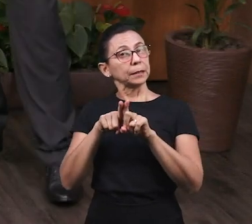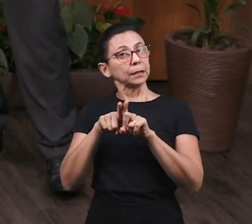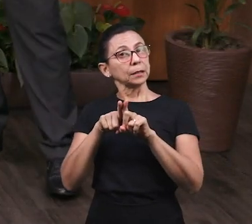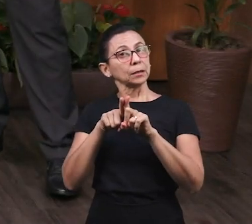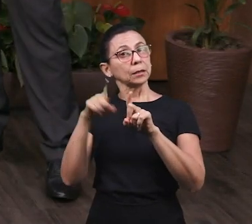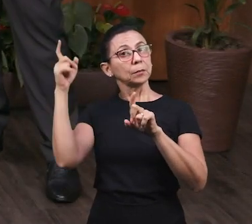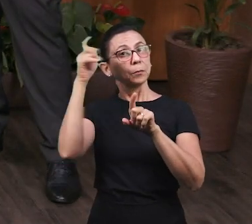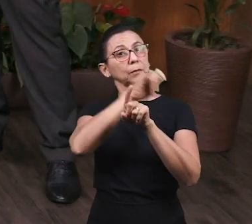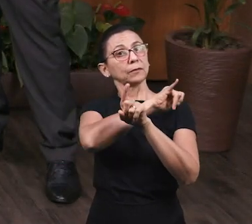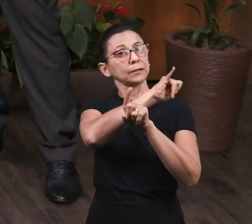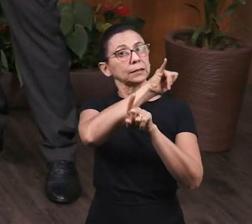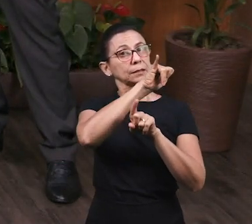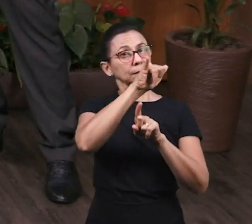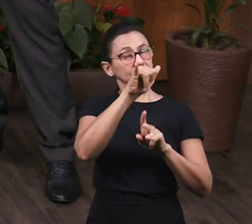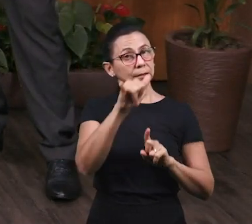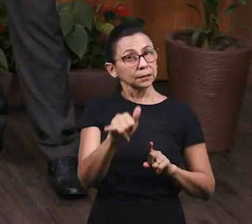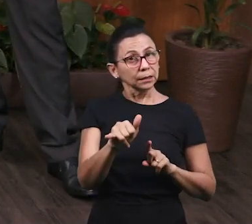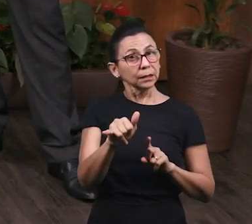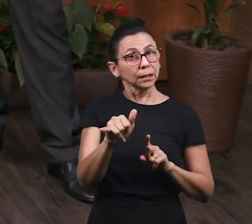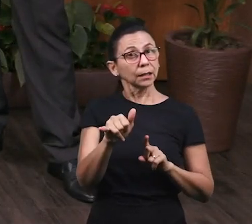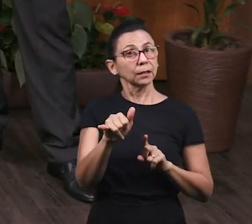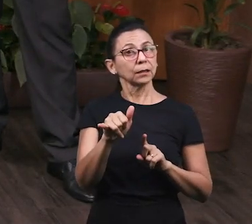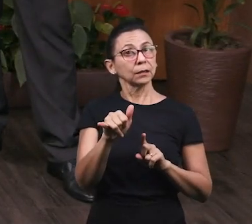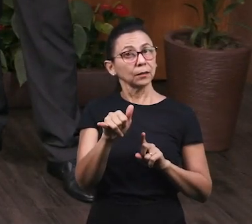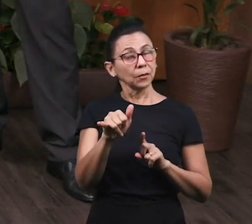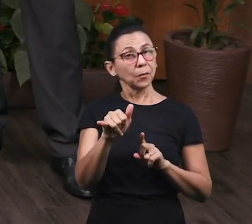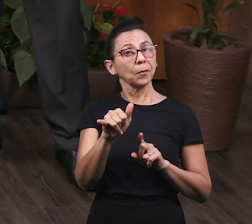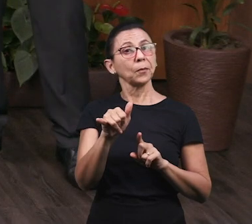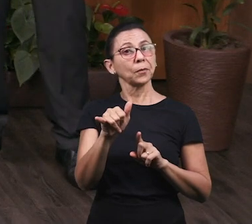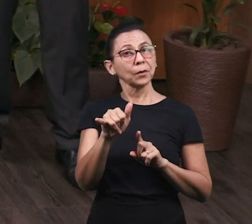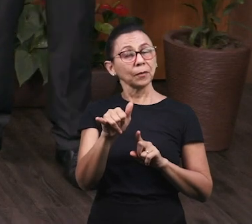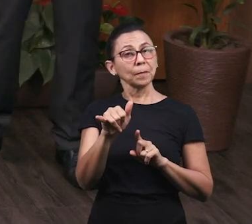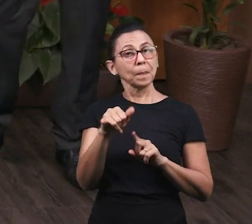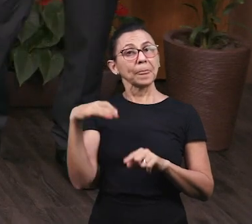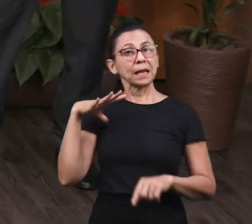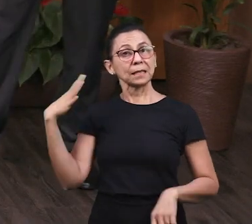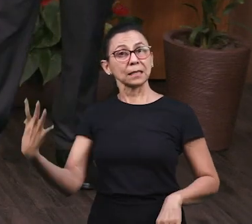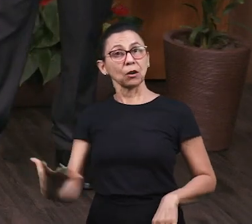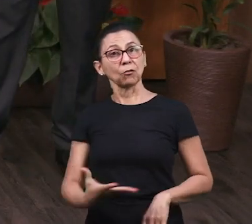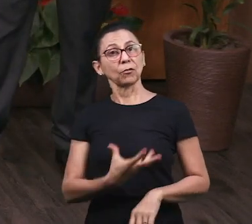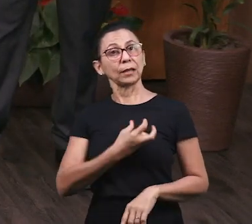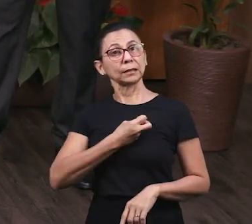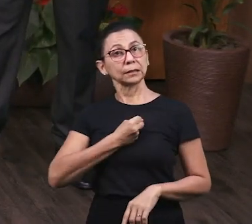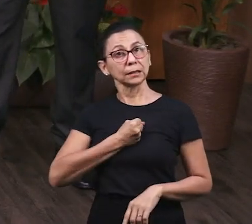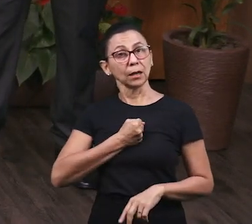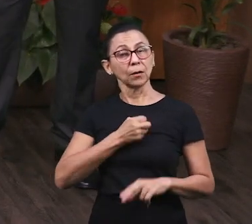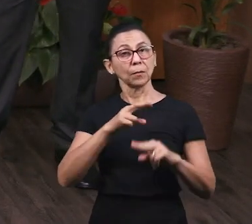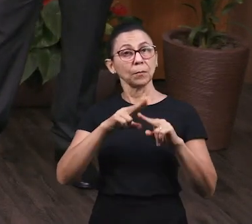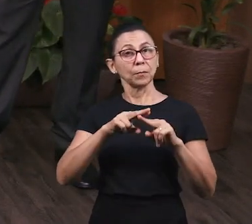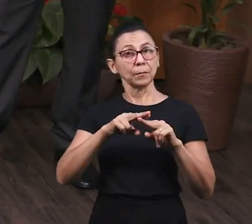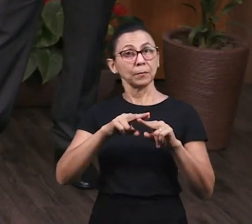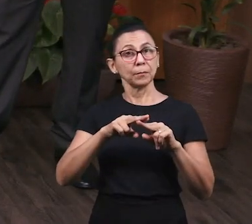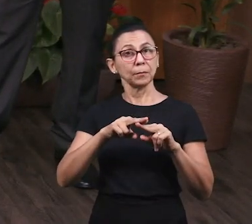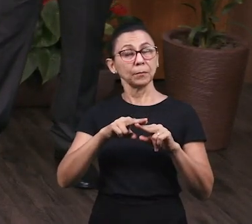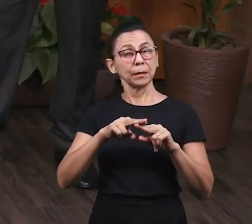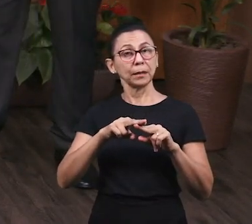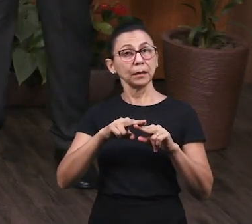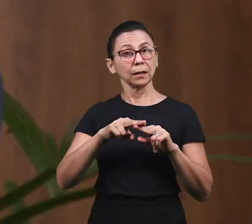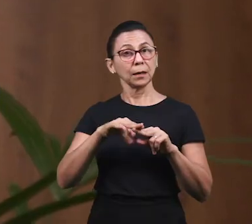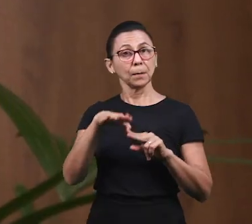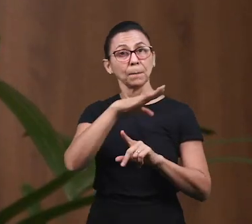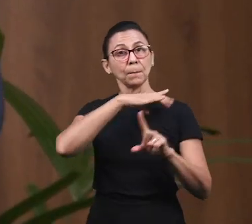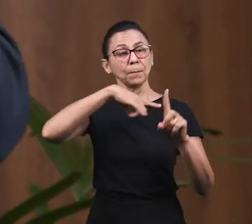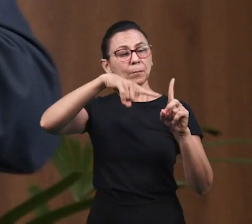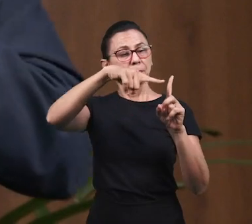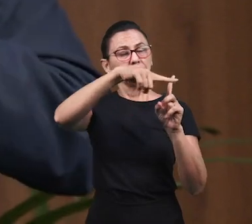c'est une prophétie sur quelque chose que l'homme a reçu à travers le sacrifice du Seigneur Jésus. De la même manière,